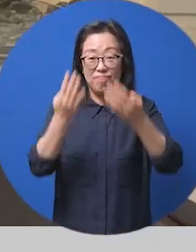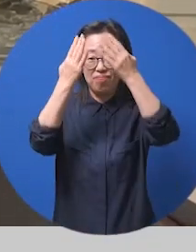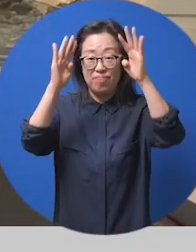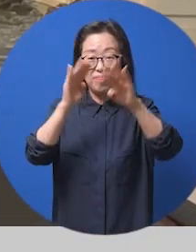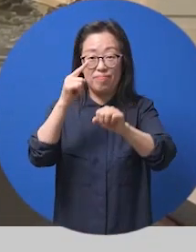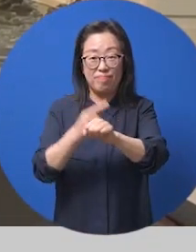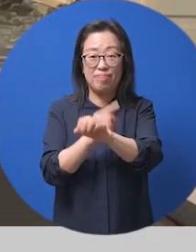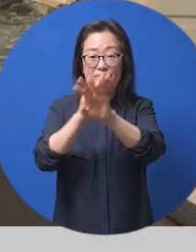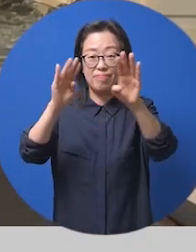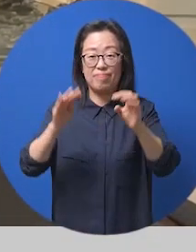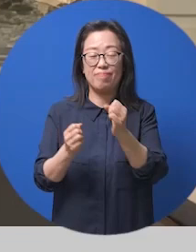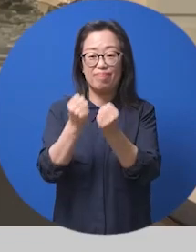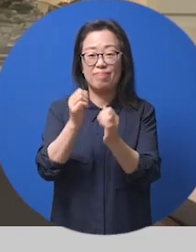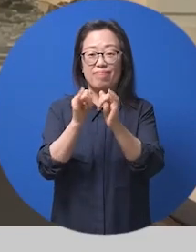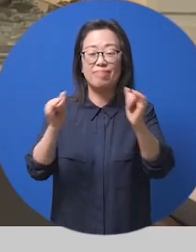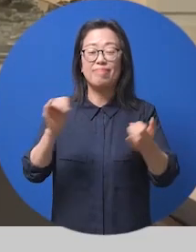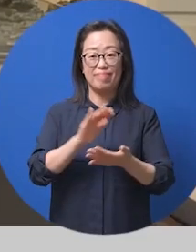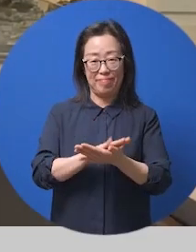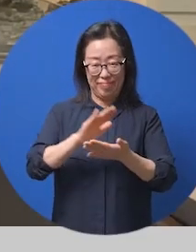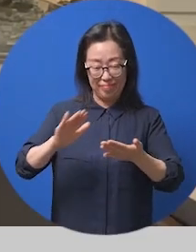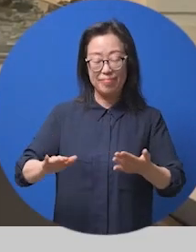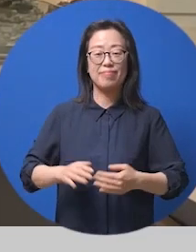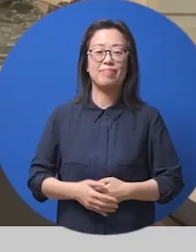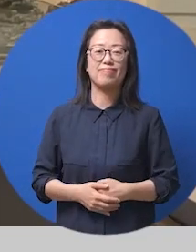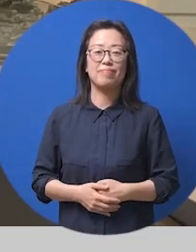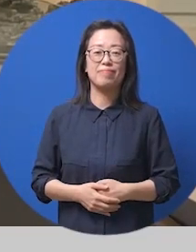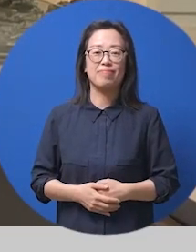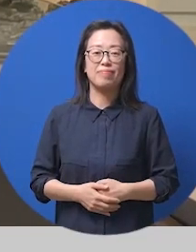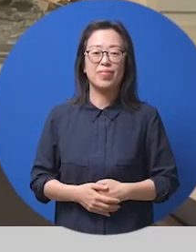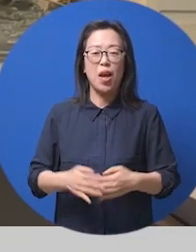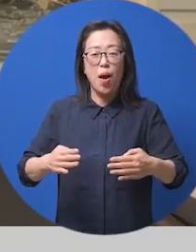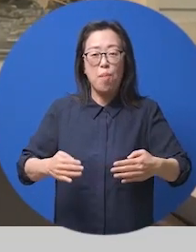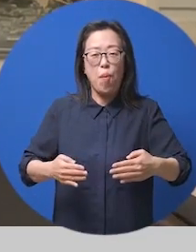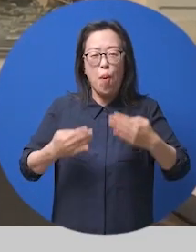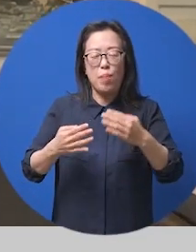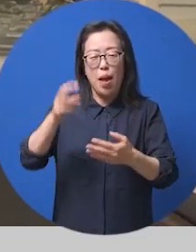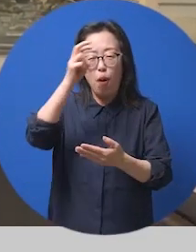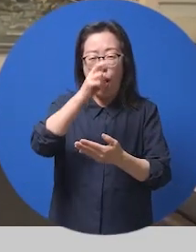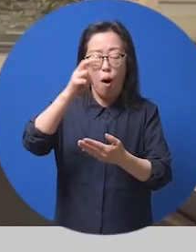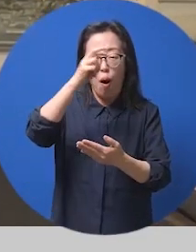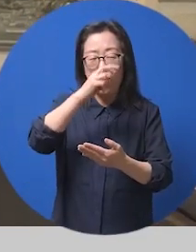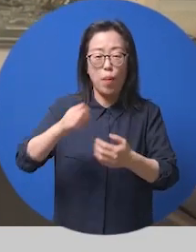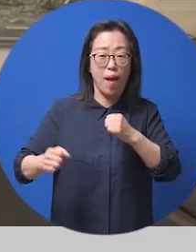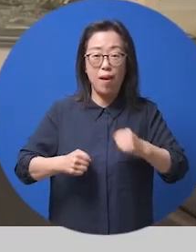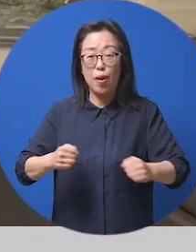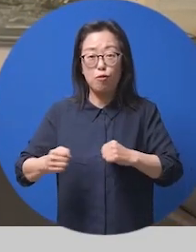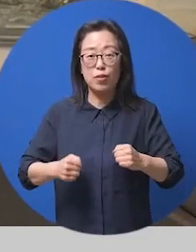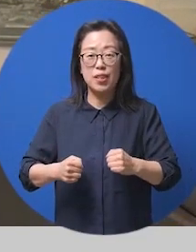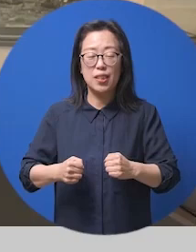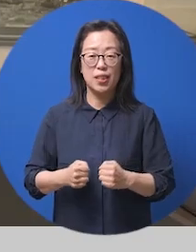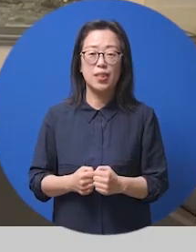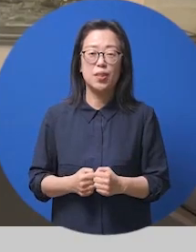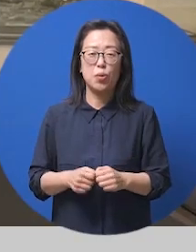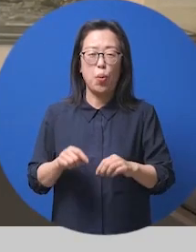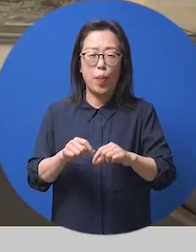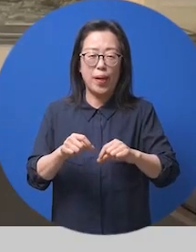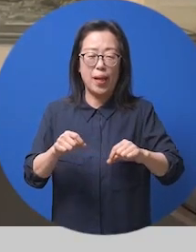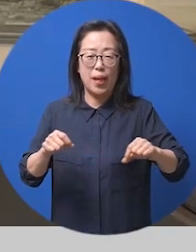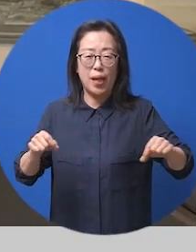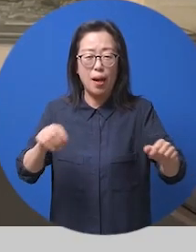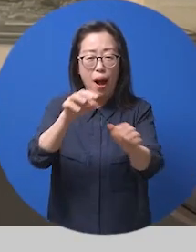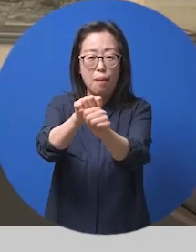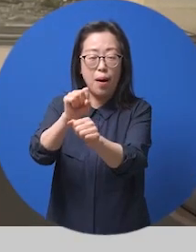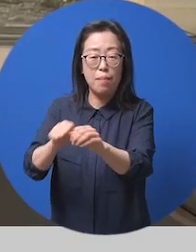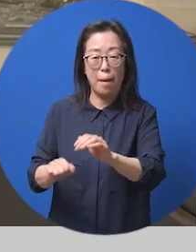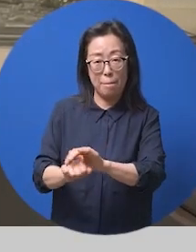충남대학교 자연사박물관 전시해설사 심현준입니다. 봄이 되면 열심히 노래를 부르는 개구리, 긴 몸통을 가지고 먹잇감을